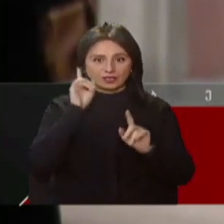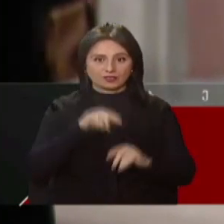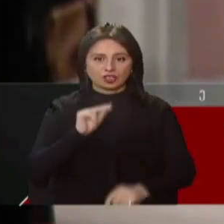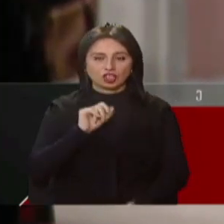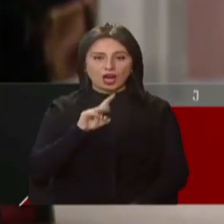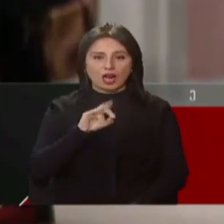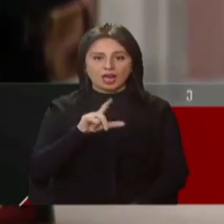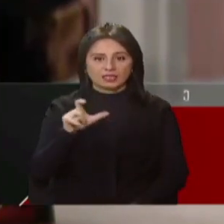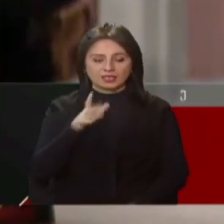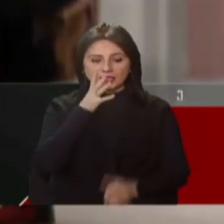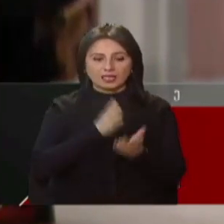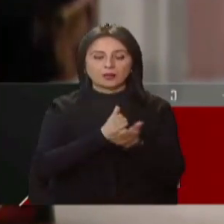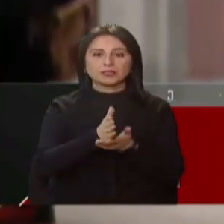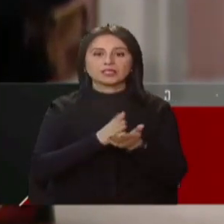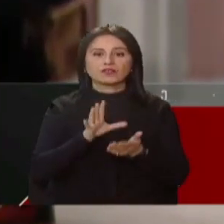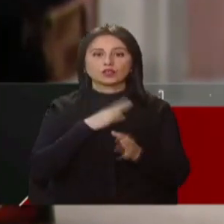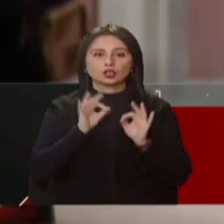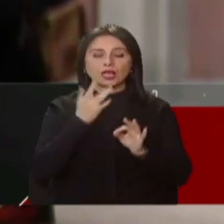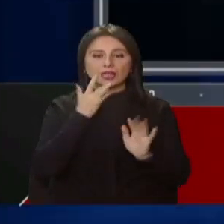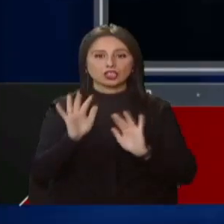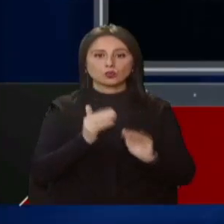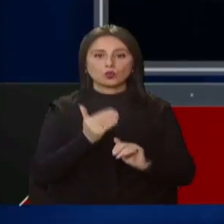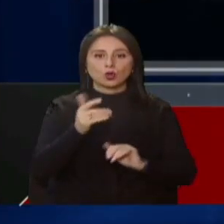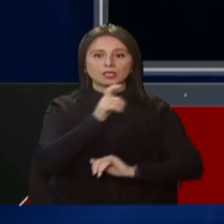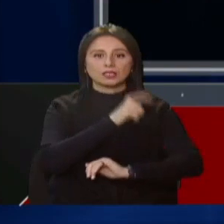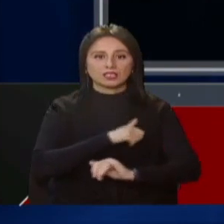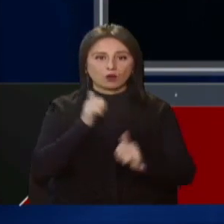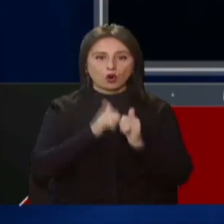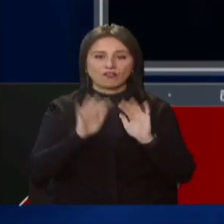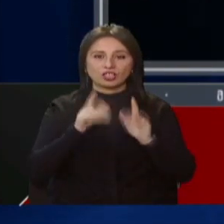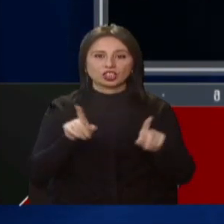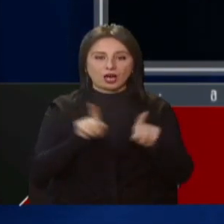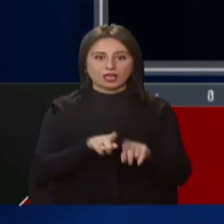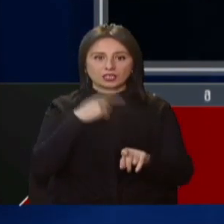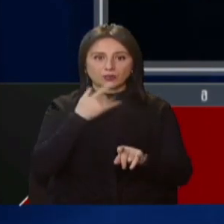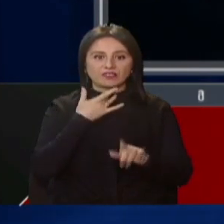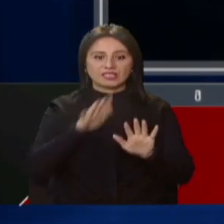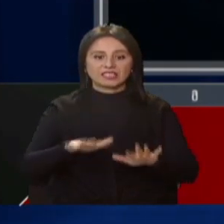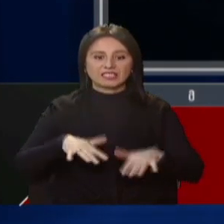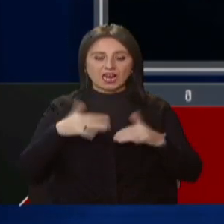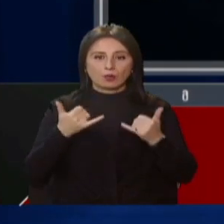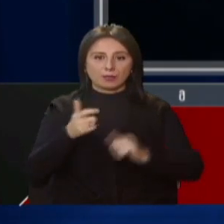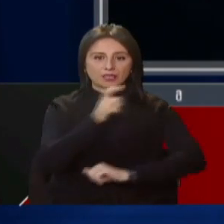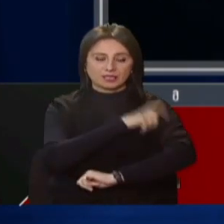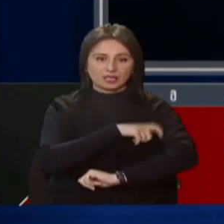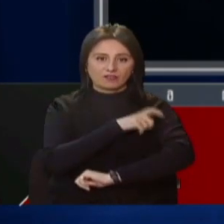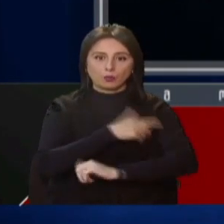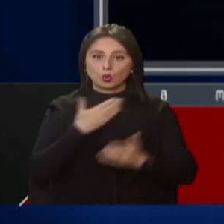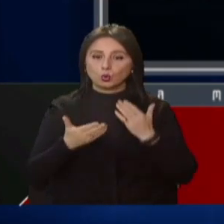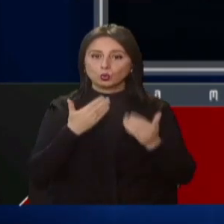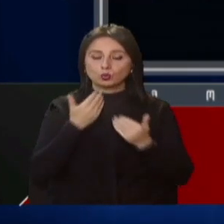გიორგი ჩალაძე წლების განმავლობაში იყო სწორედ ნაციონალური მოძრაობის წევრი. ყოველ შემთხვევაში ასე ამბობენ საკრებულოს ამჟამინდელი წევრები,